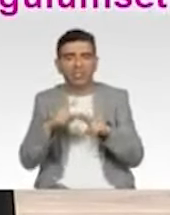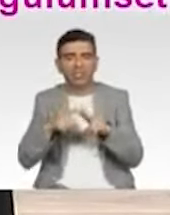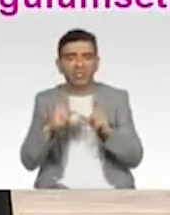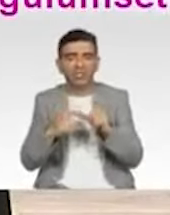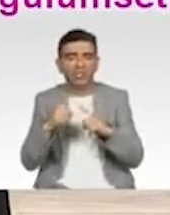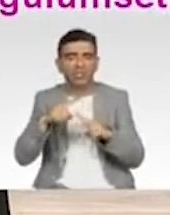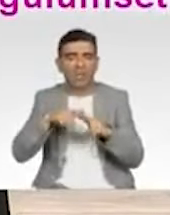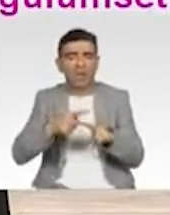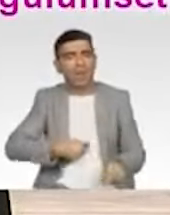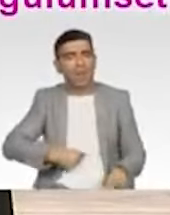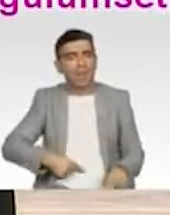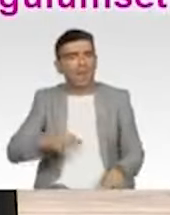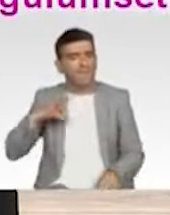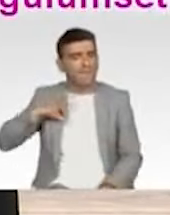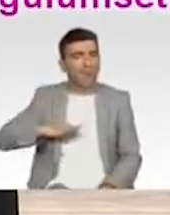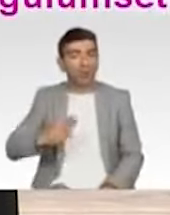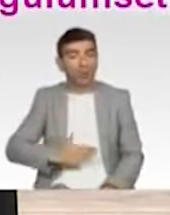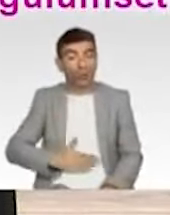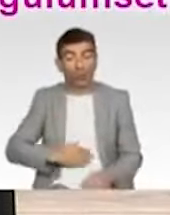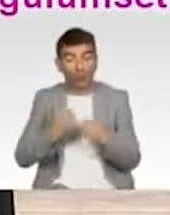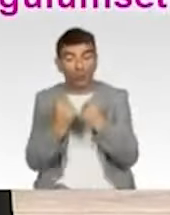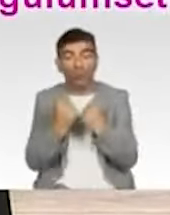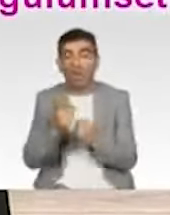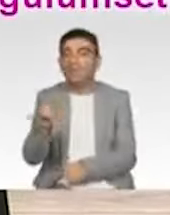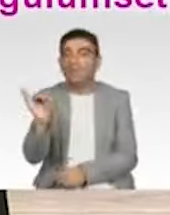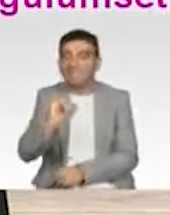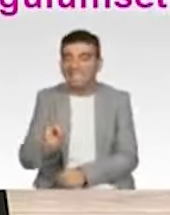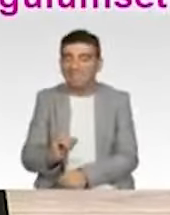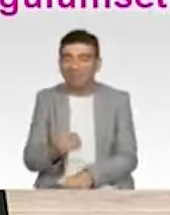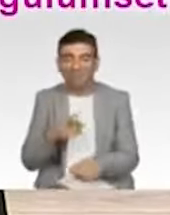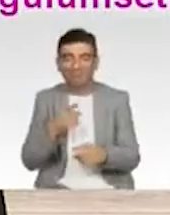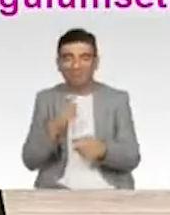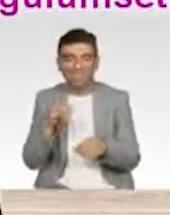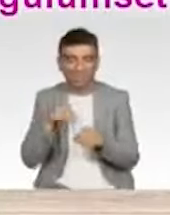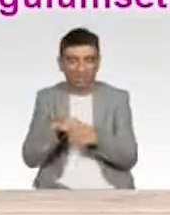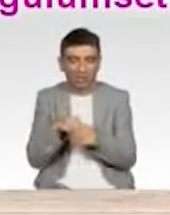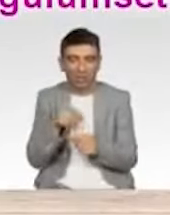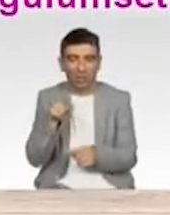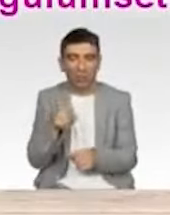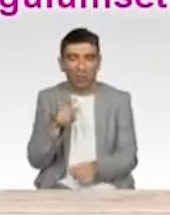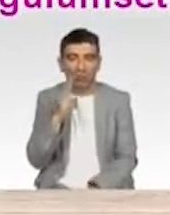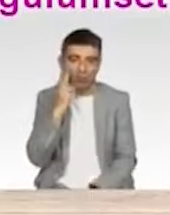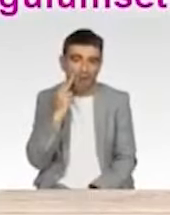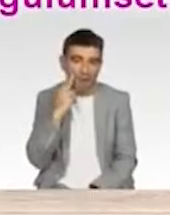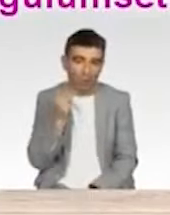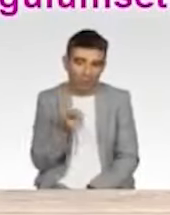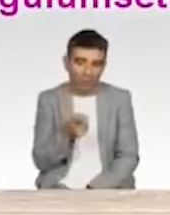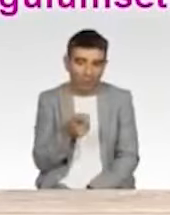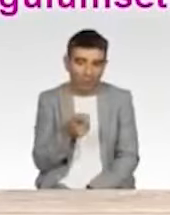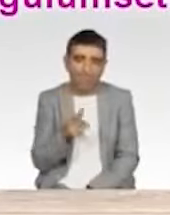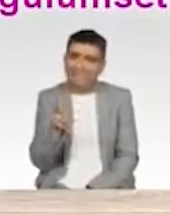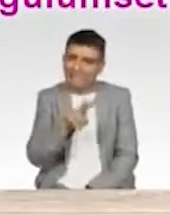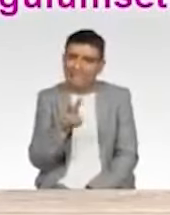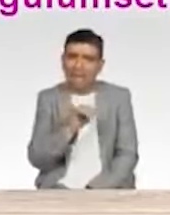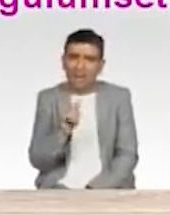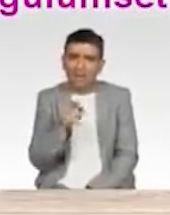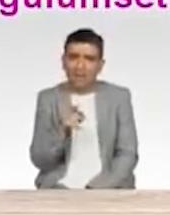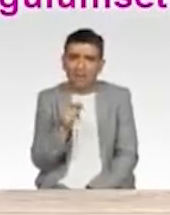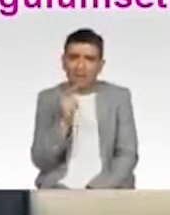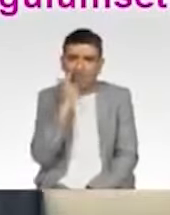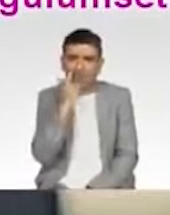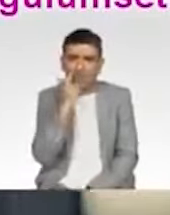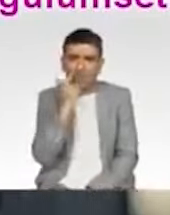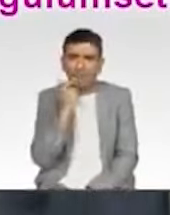faydalıdır. Gluten içermez ve tok tutar. Diyet yaparken tüketilebilir. Ama tabii ki bu masum patates değil mi? İkisi de aynı. Hayır, hayır,